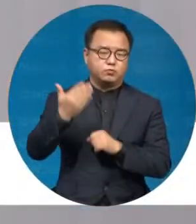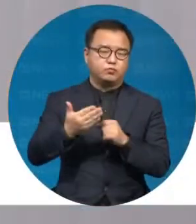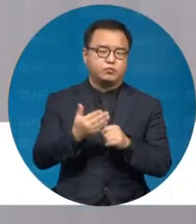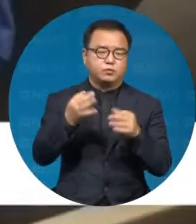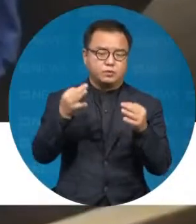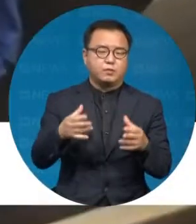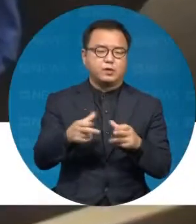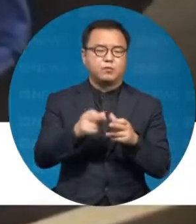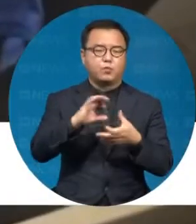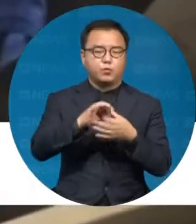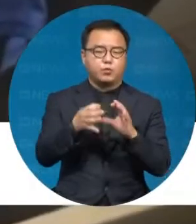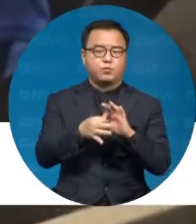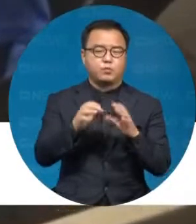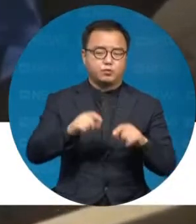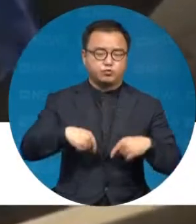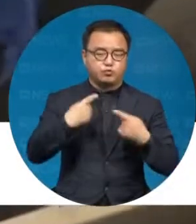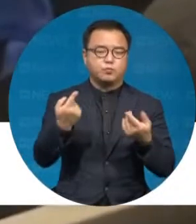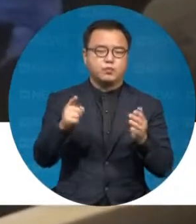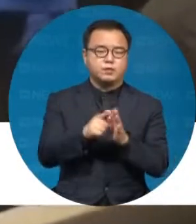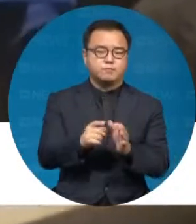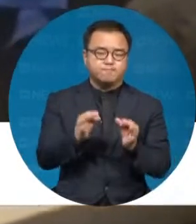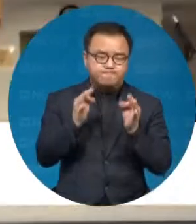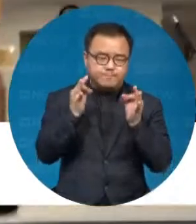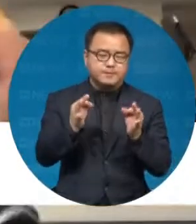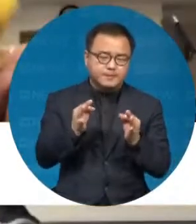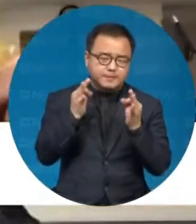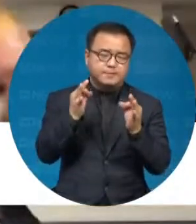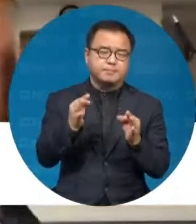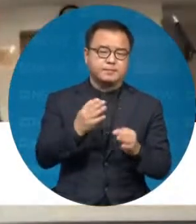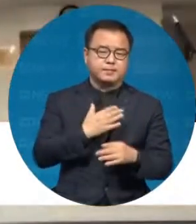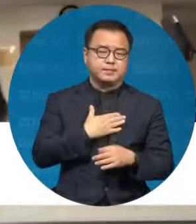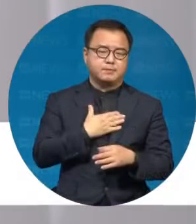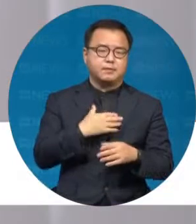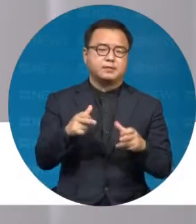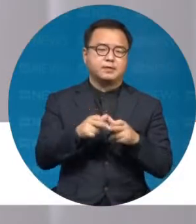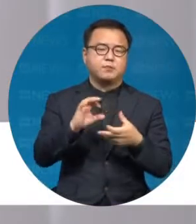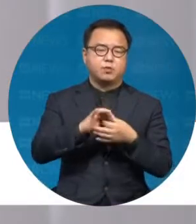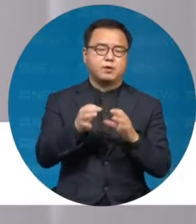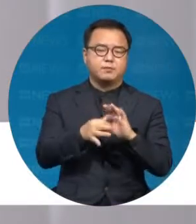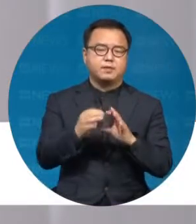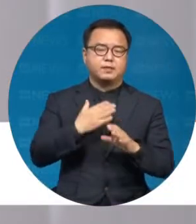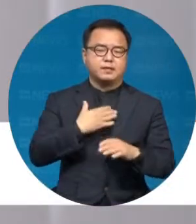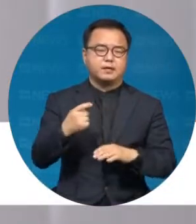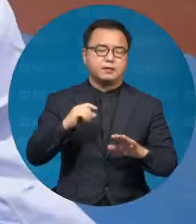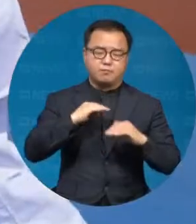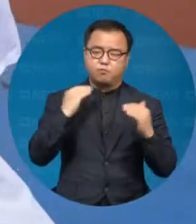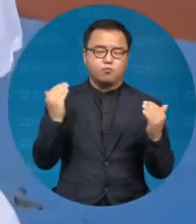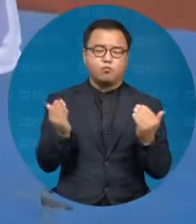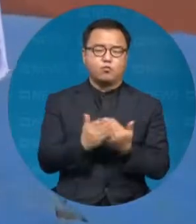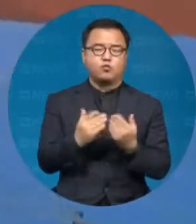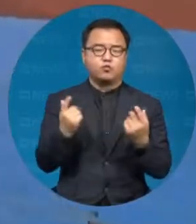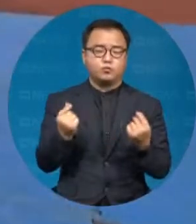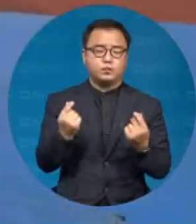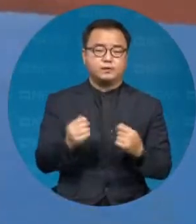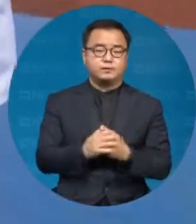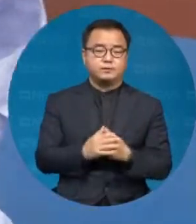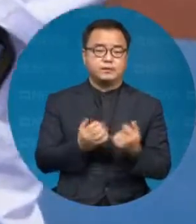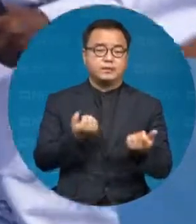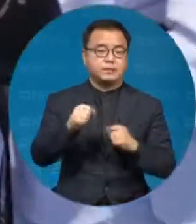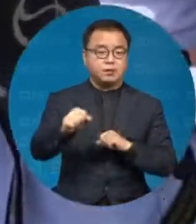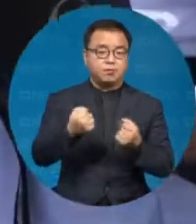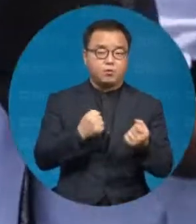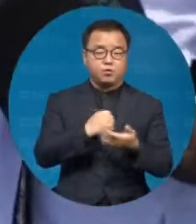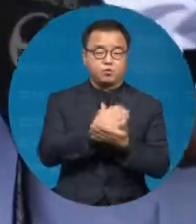been working so hard to make the Paralympic Games and compete there. It's everything to me. 태권도